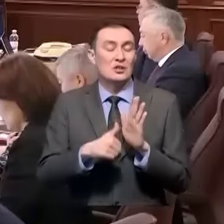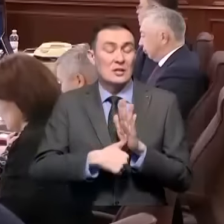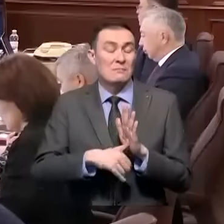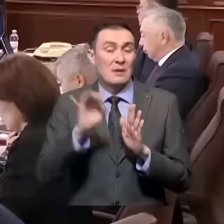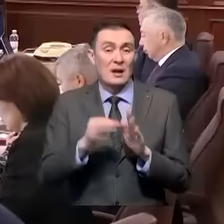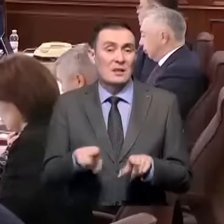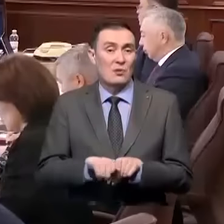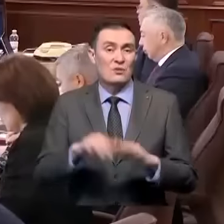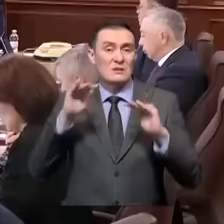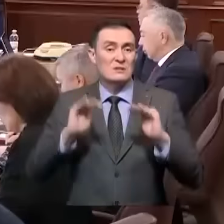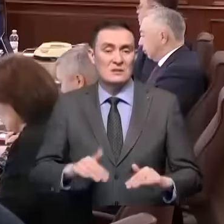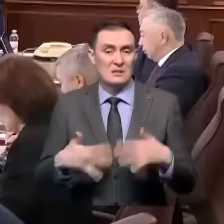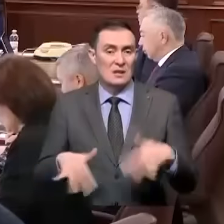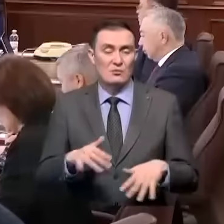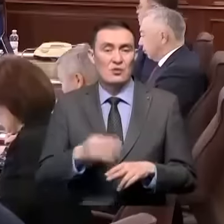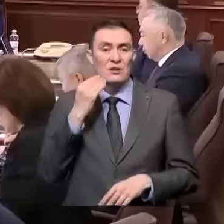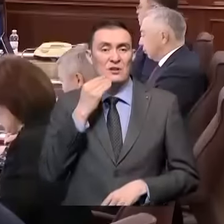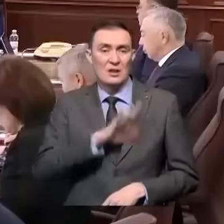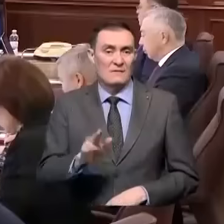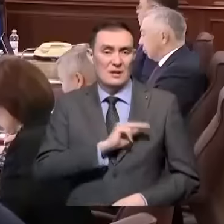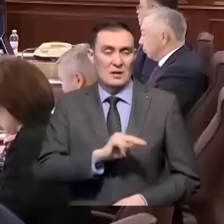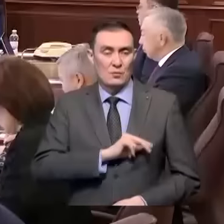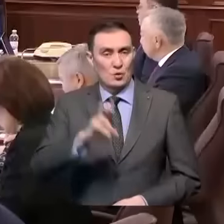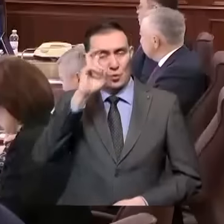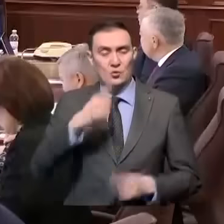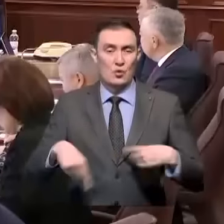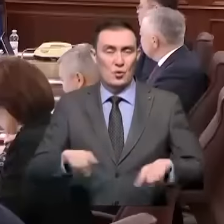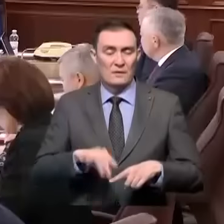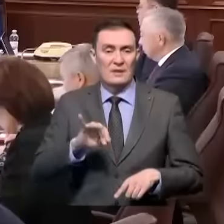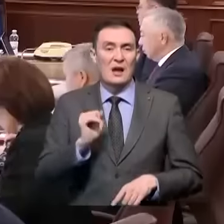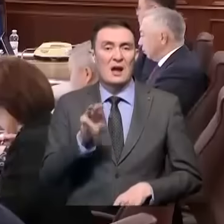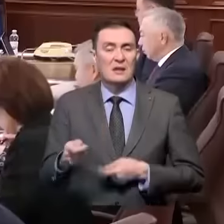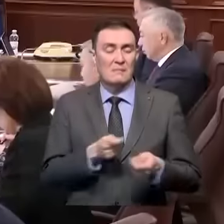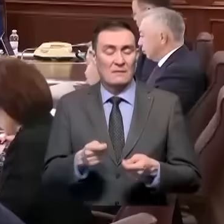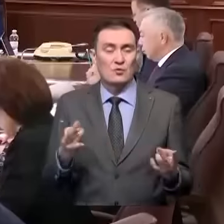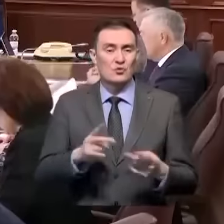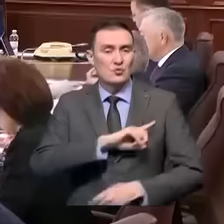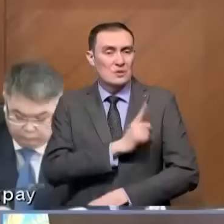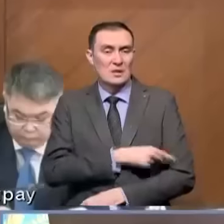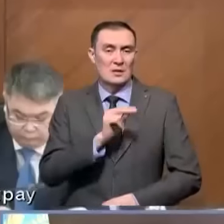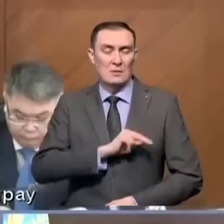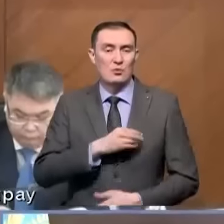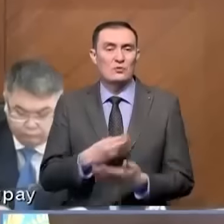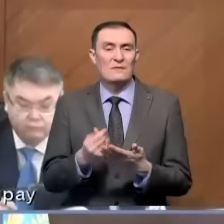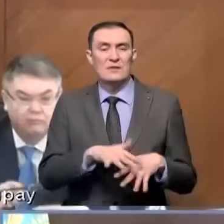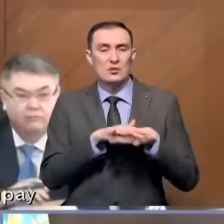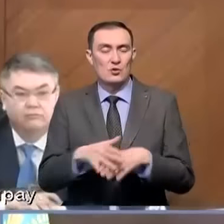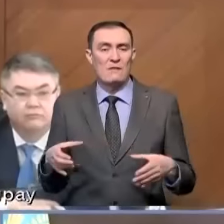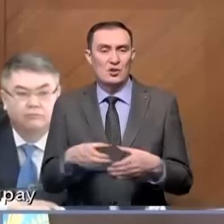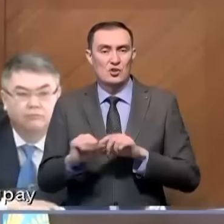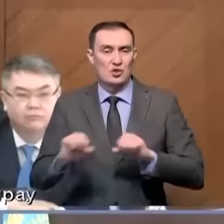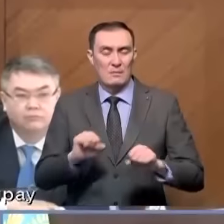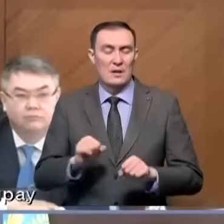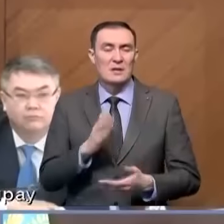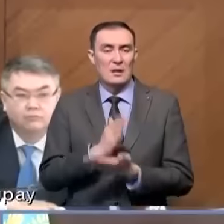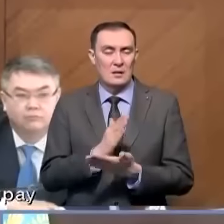0,6%. Такой низкий показатель говорит о некачественной работе госорганов и акиматов. Нужно усилить работу инвестиционного штаба, который